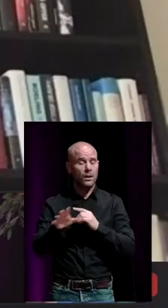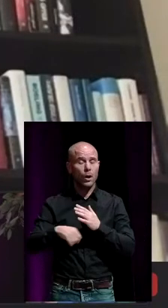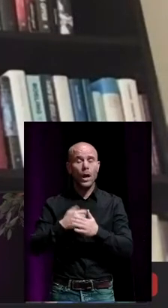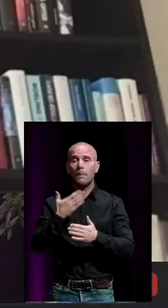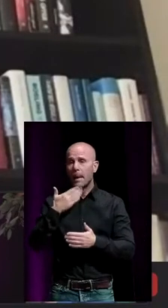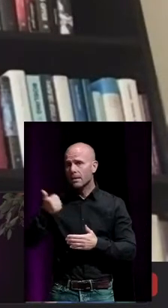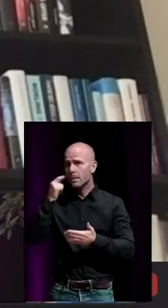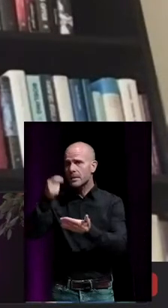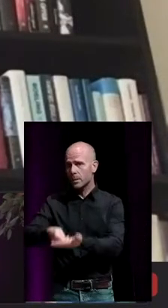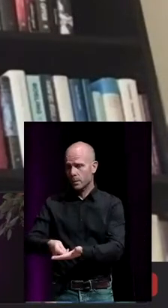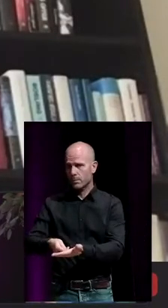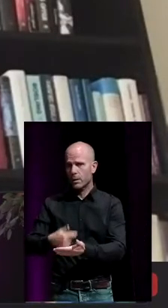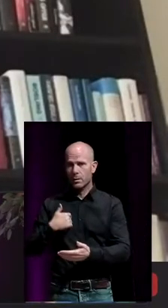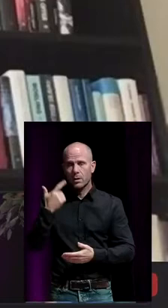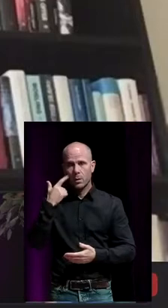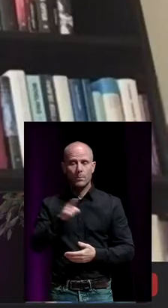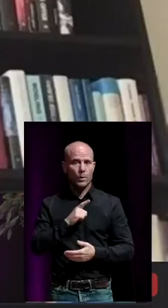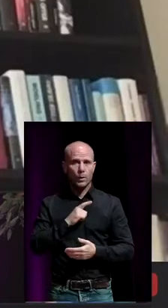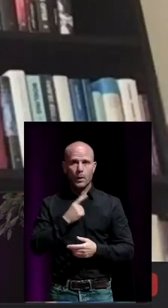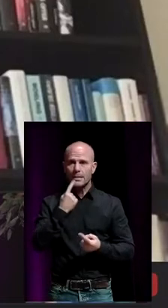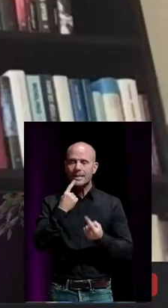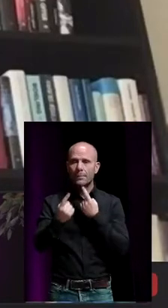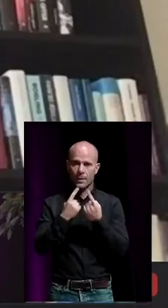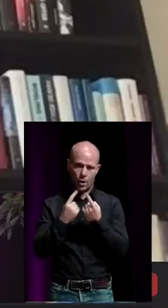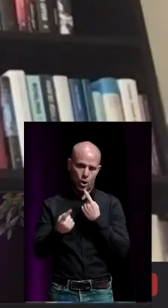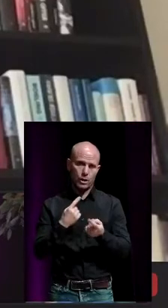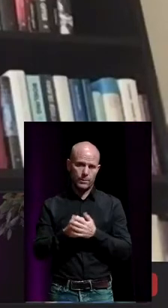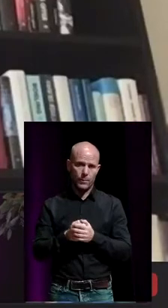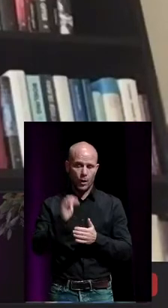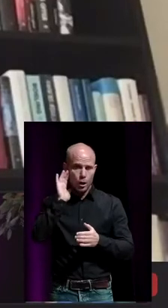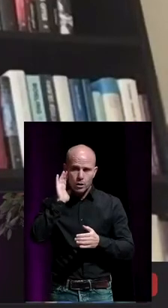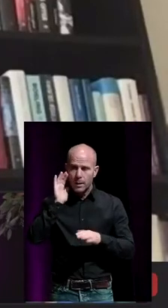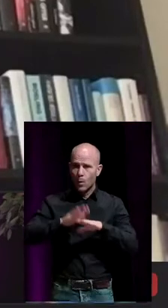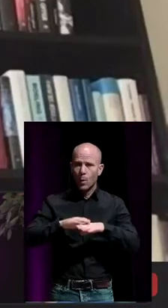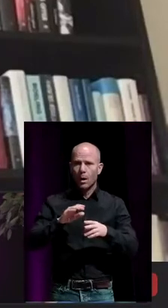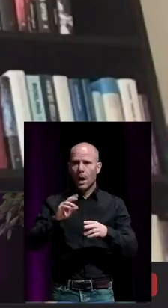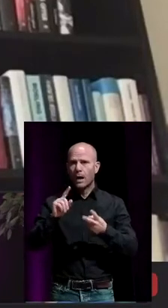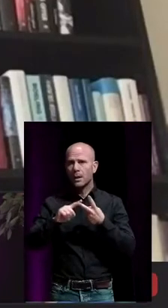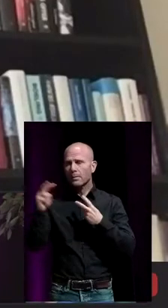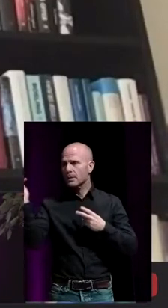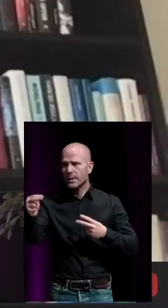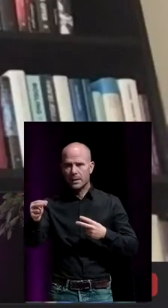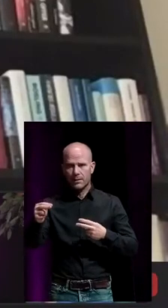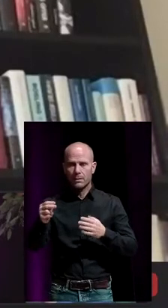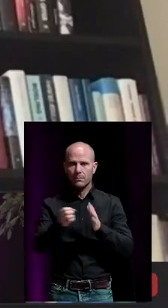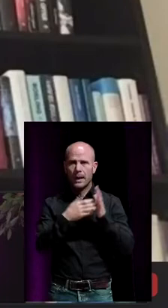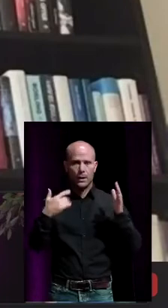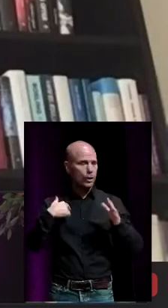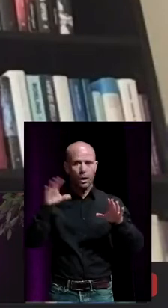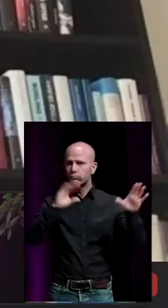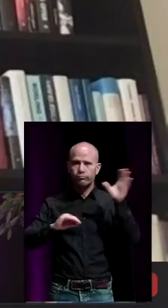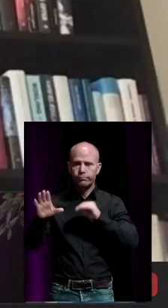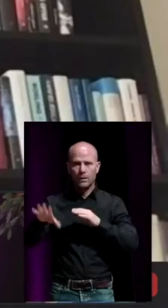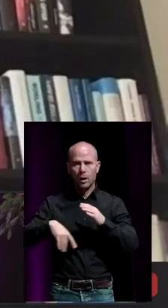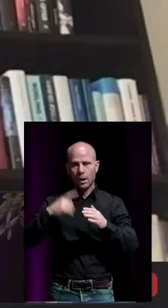då. Så jag tror väldigt mycket på samtalet, att få höra andras perspektiv. Det tror jag gör att jag lär mig att fatta